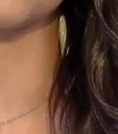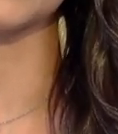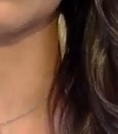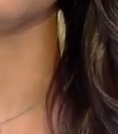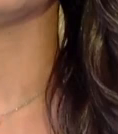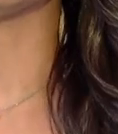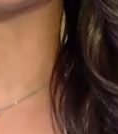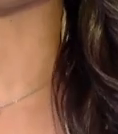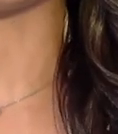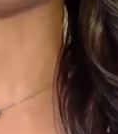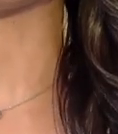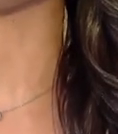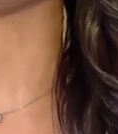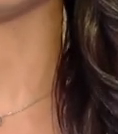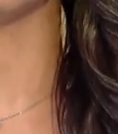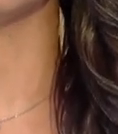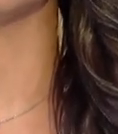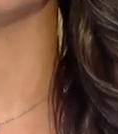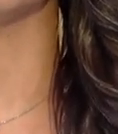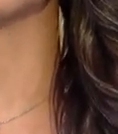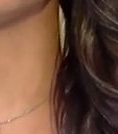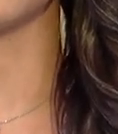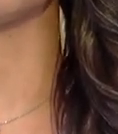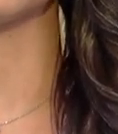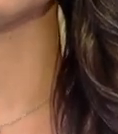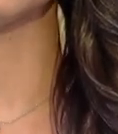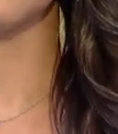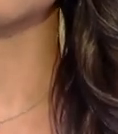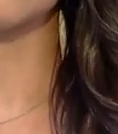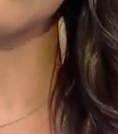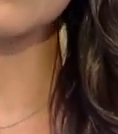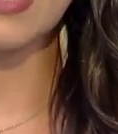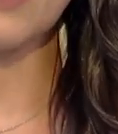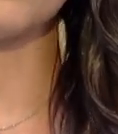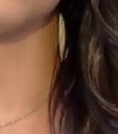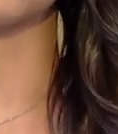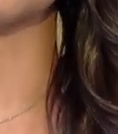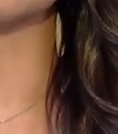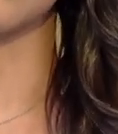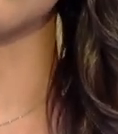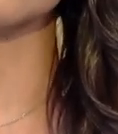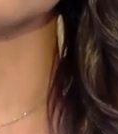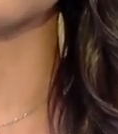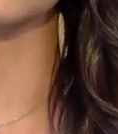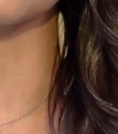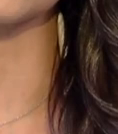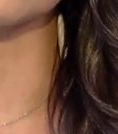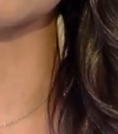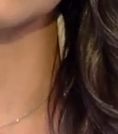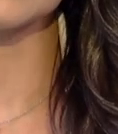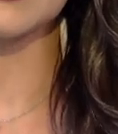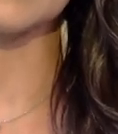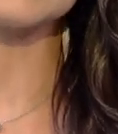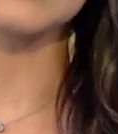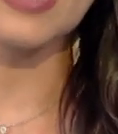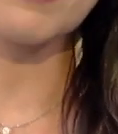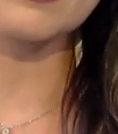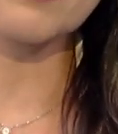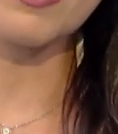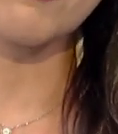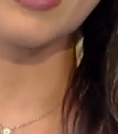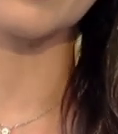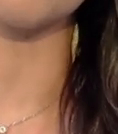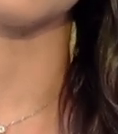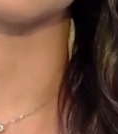لمدة طويلة، وكان الحقيقة فيها مجموعة من النقاط الهامة والمقترحات والتوصيات التي